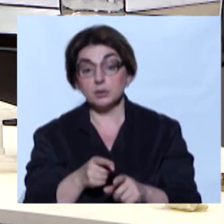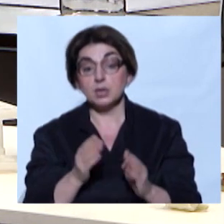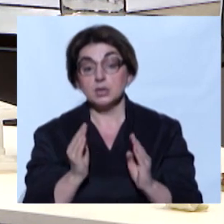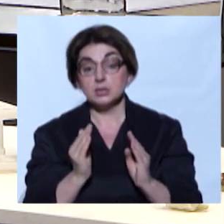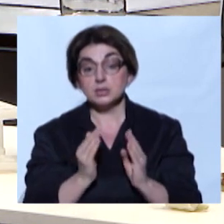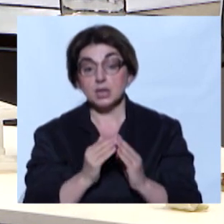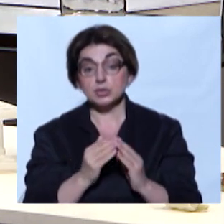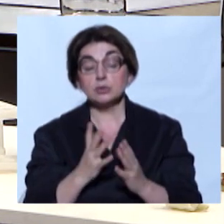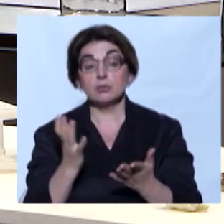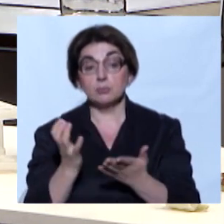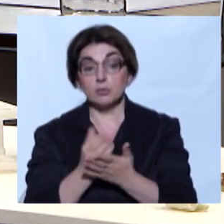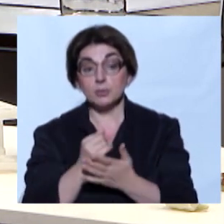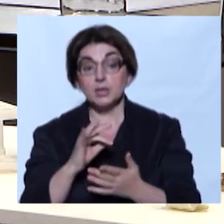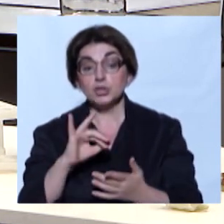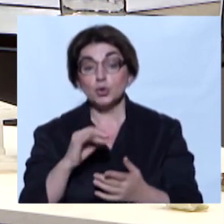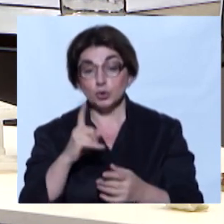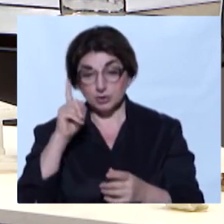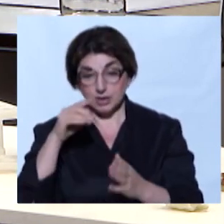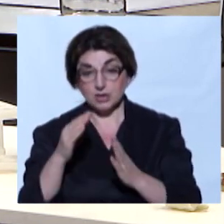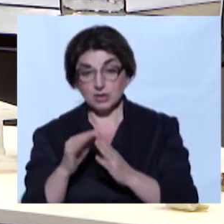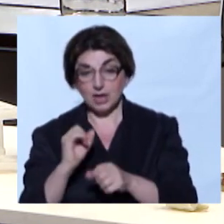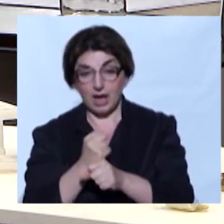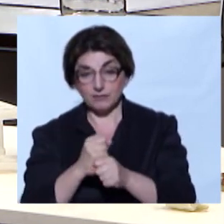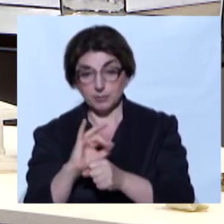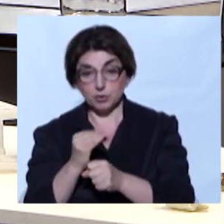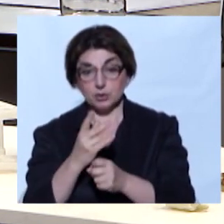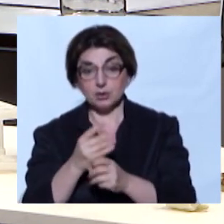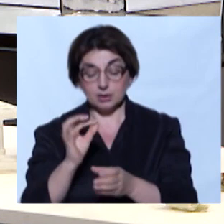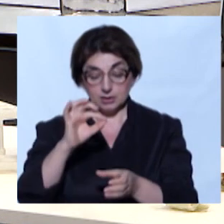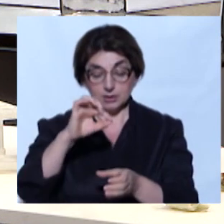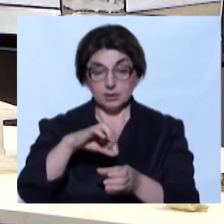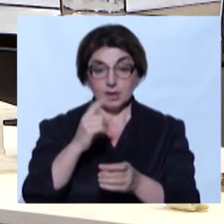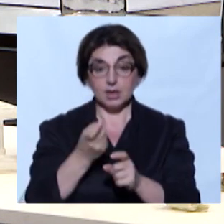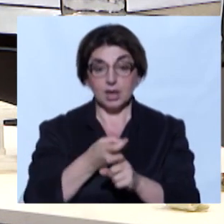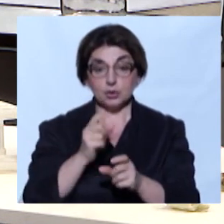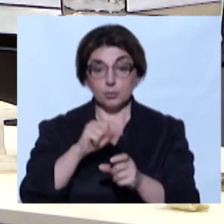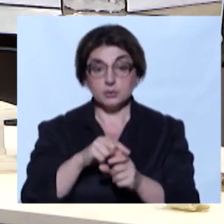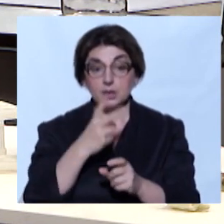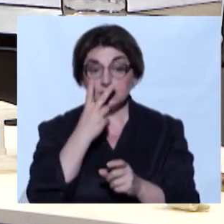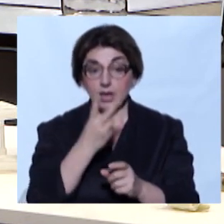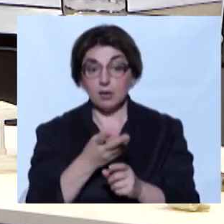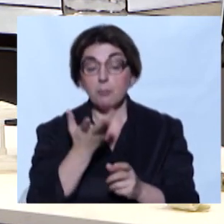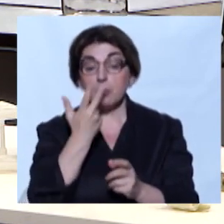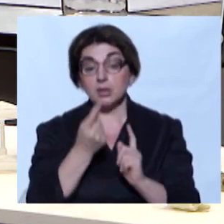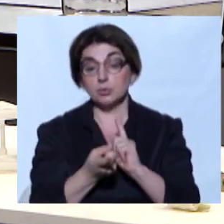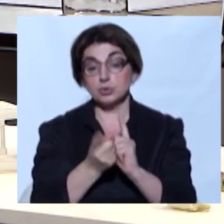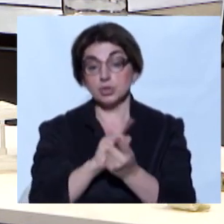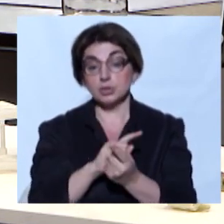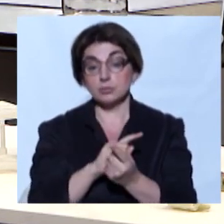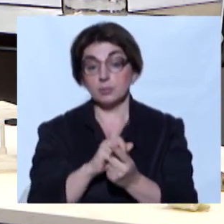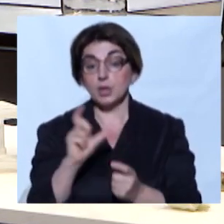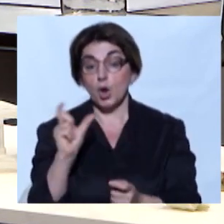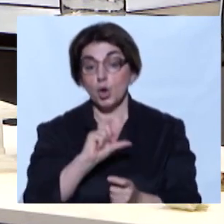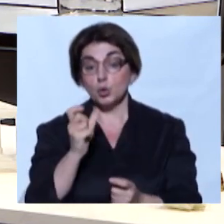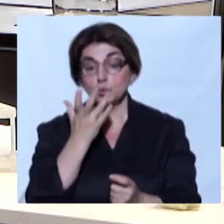სახში რომ მოგეპოვებათ იოდის პირთ ხსნარი, იმასაც თუ მარტივად დააწვეთებთ კარტოფილს, გაჭრილ კარტოფილს, დაინახავთ რომ ფერი შეიცვლება და ის